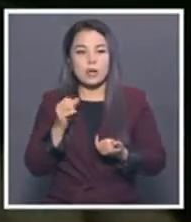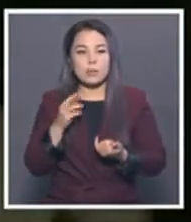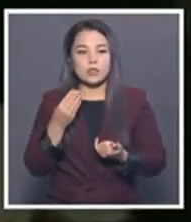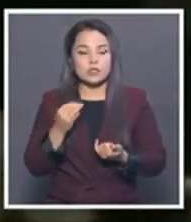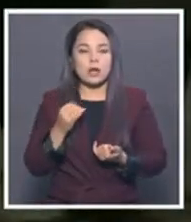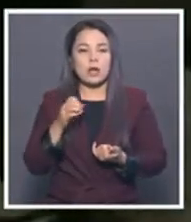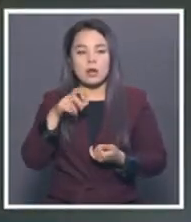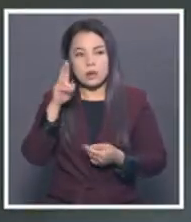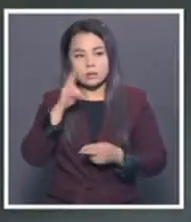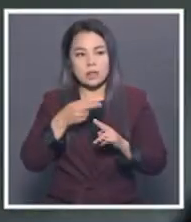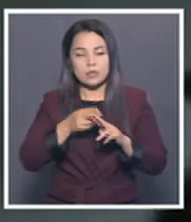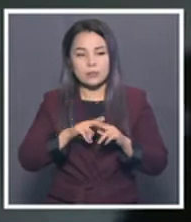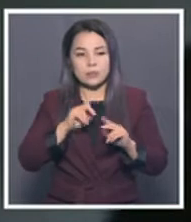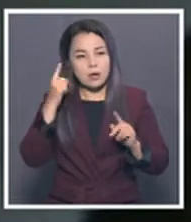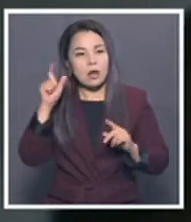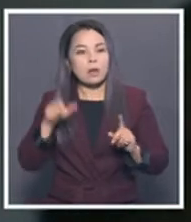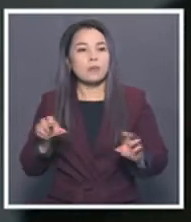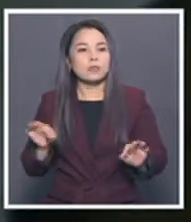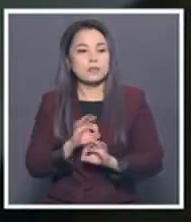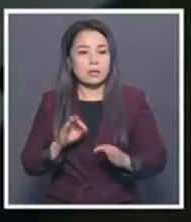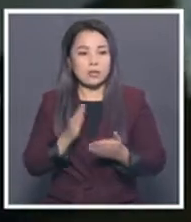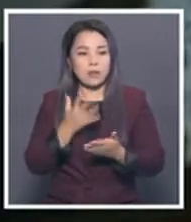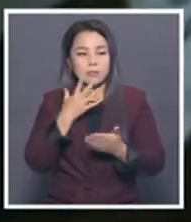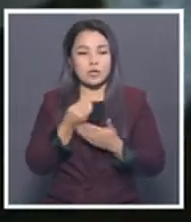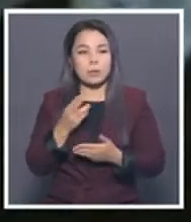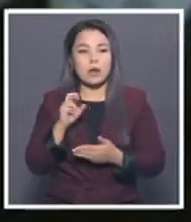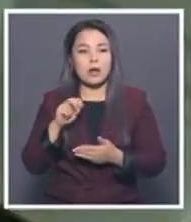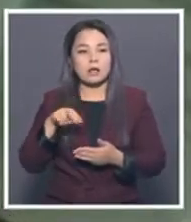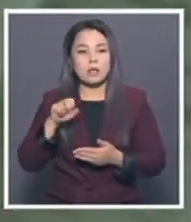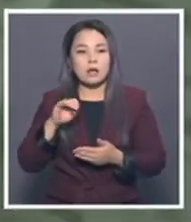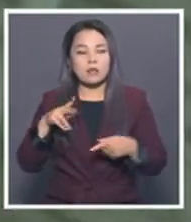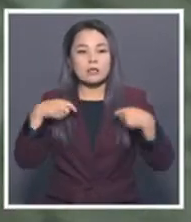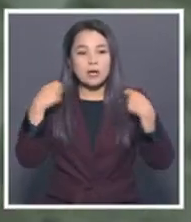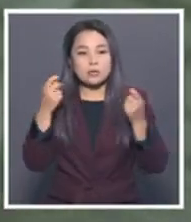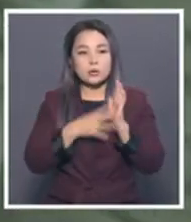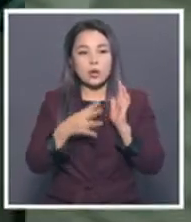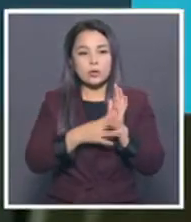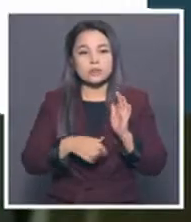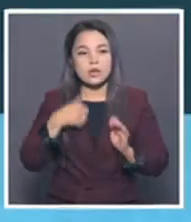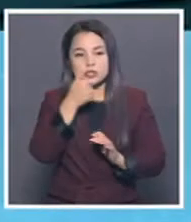Бүгін ұлы композитор, мемлекеттік әнұраның авторы Шәмші Қалдаяқовтың туғанына 90 жыл.